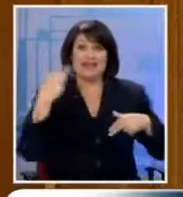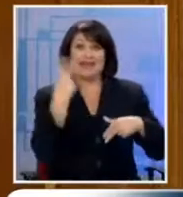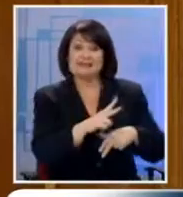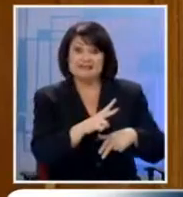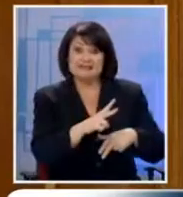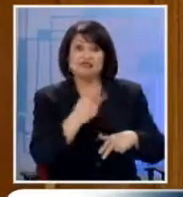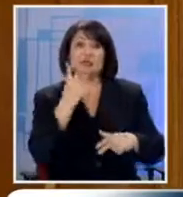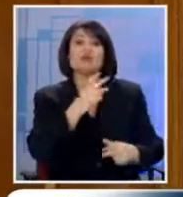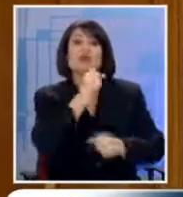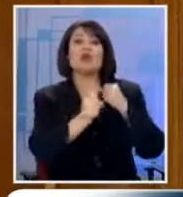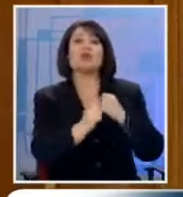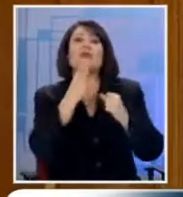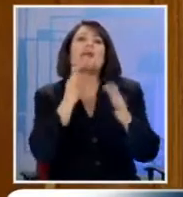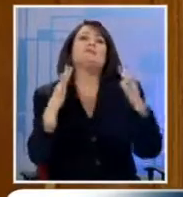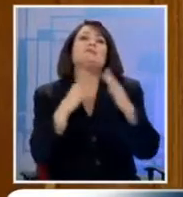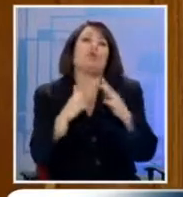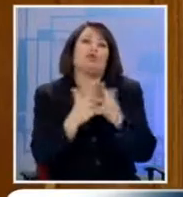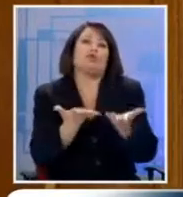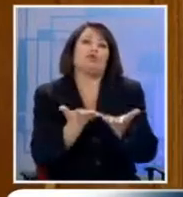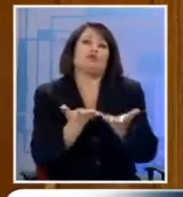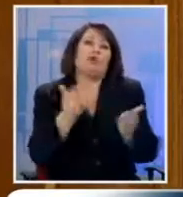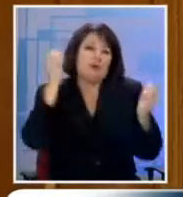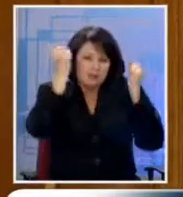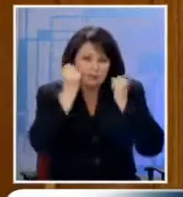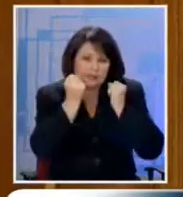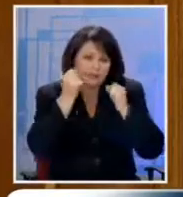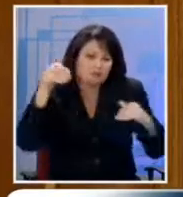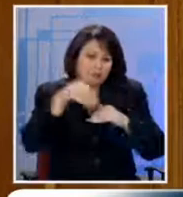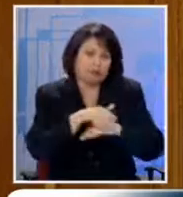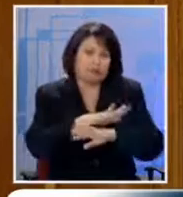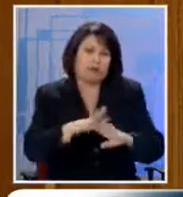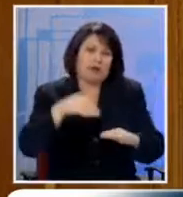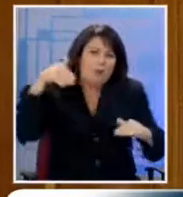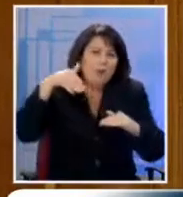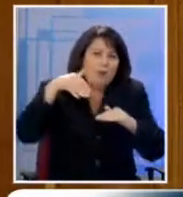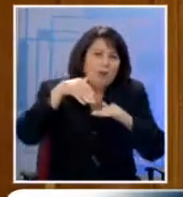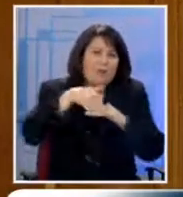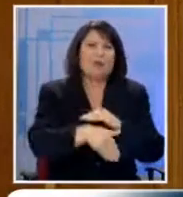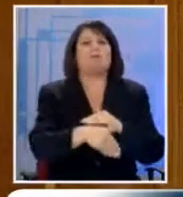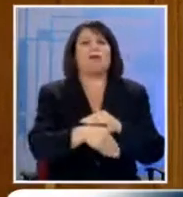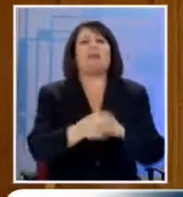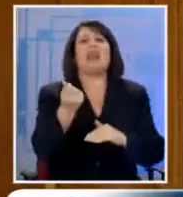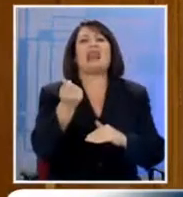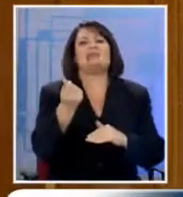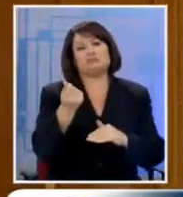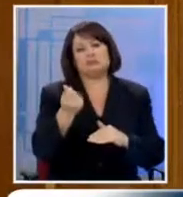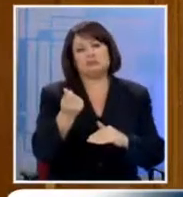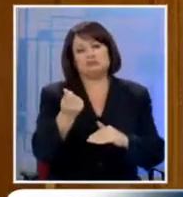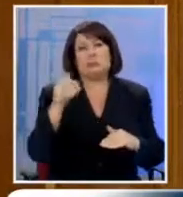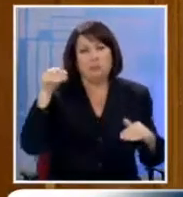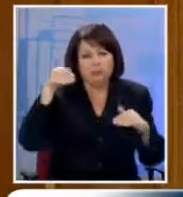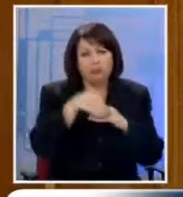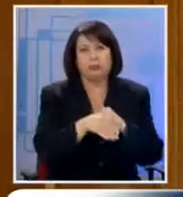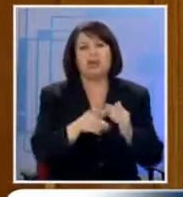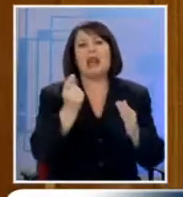ίσον 3 χρόνια πόλεμος. Σε τέτοια περίοδο βαθιάς ύφεσης και εσωτερικής υποτίμησης, εάν δεν